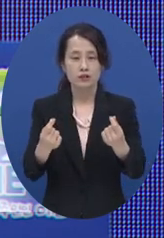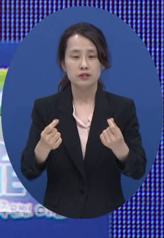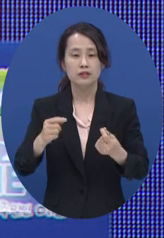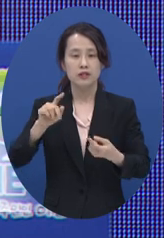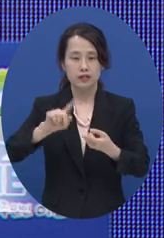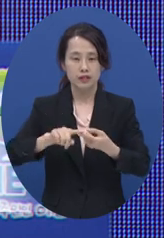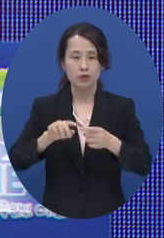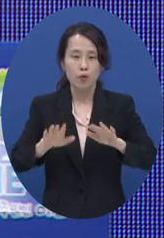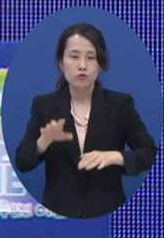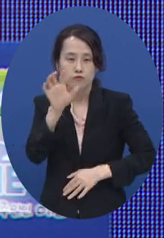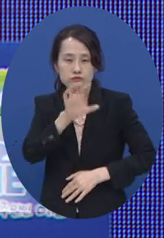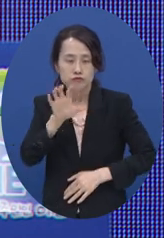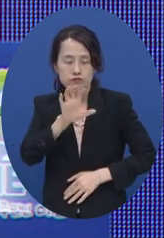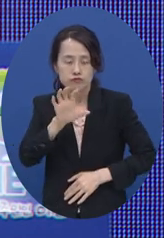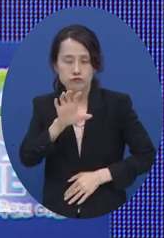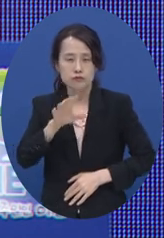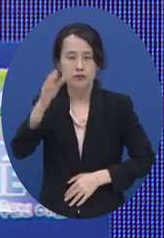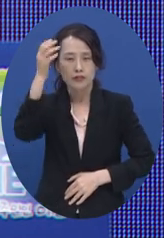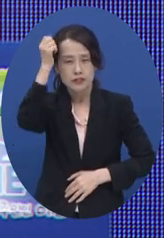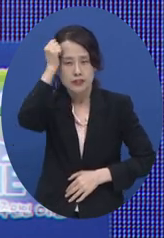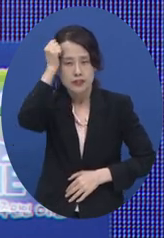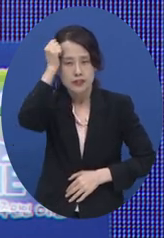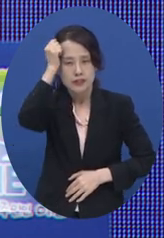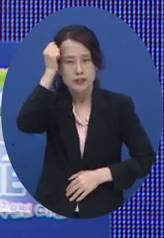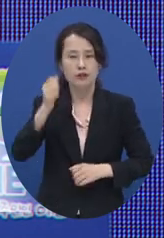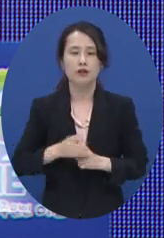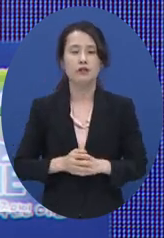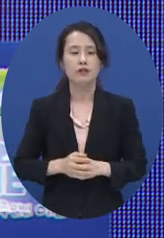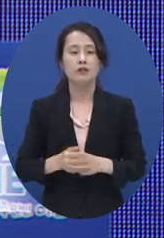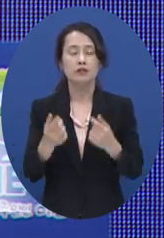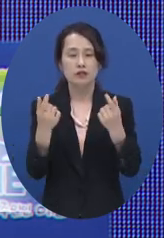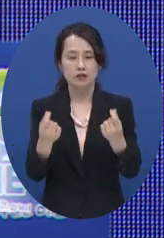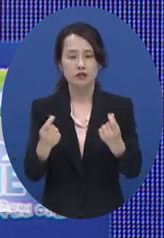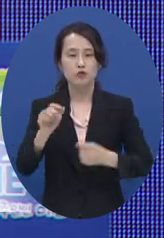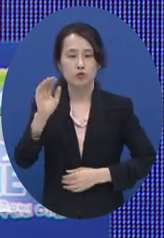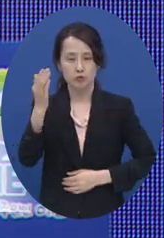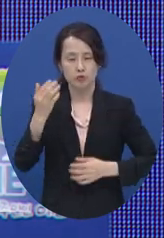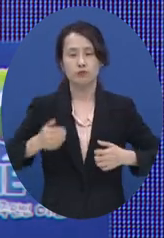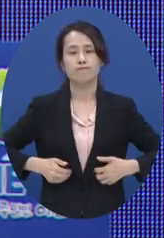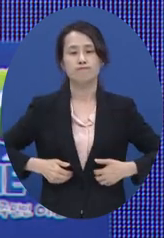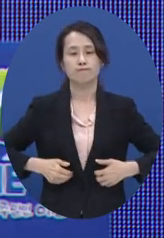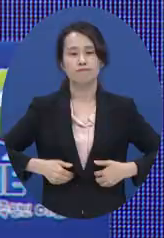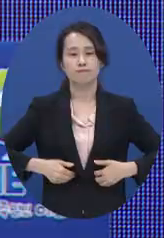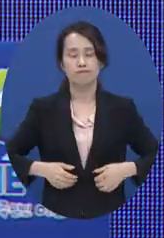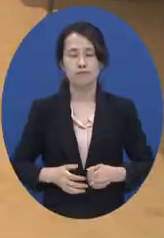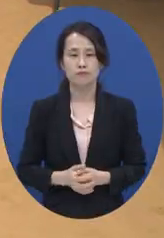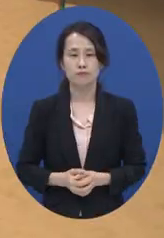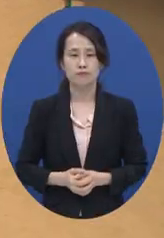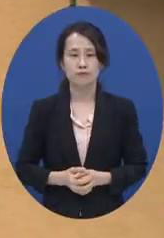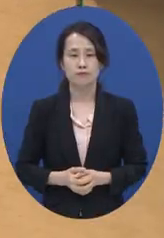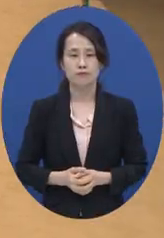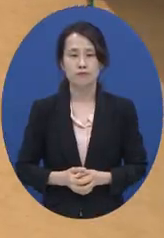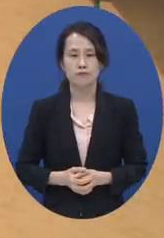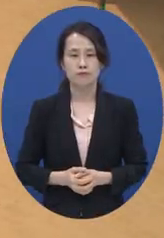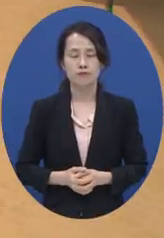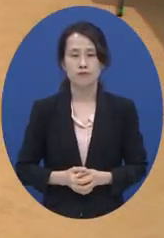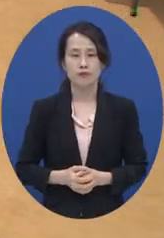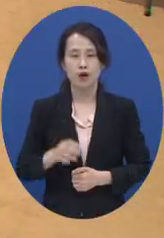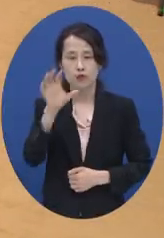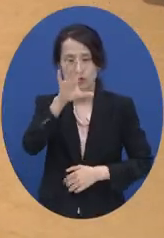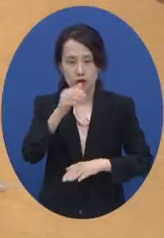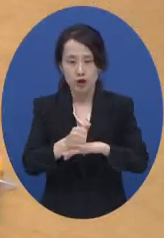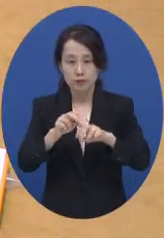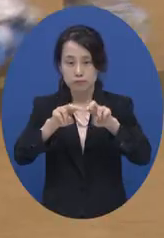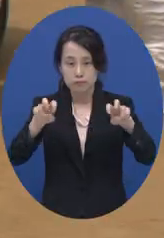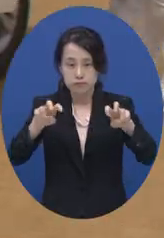부분들을 오늘 훈련에서 습득을 하고 피부로 와닿는 그런 훈련이 돼야 하는 것입니다. 도는 훈련